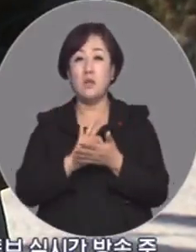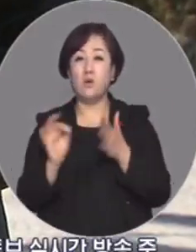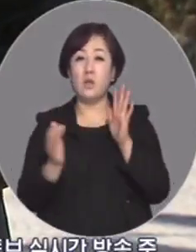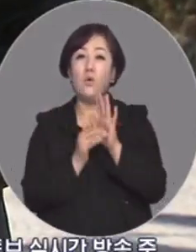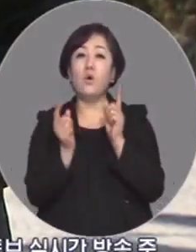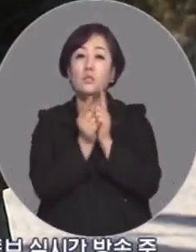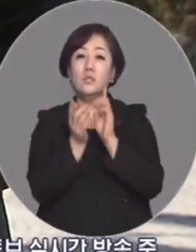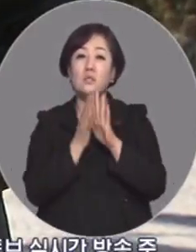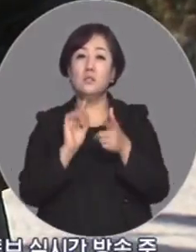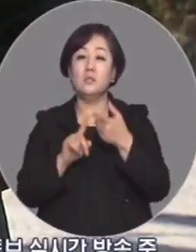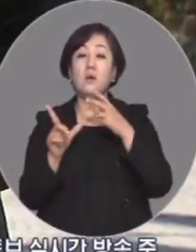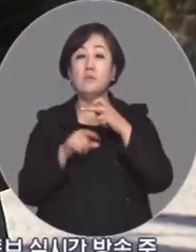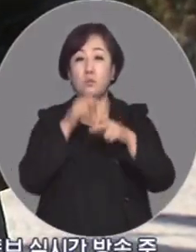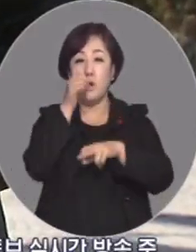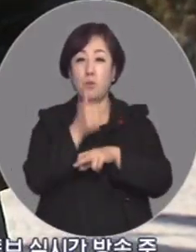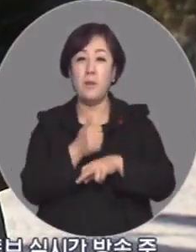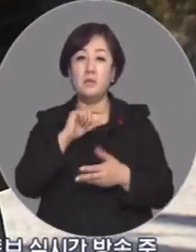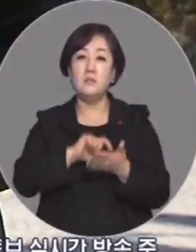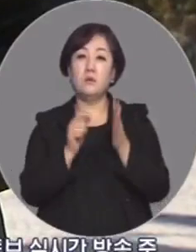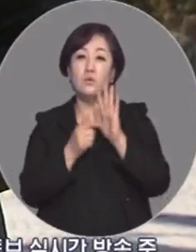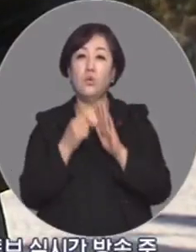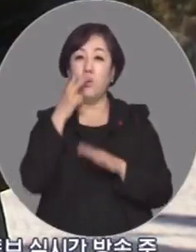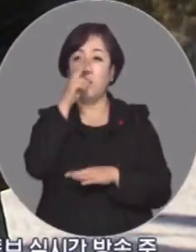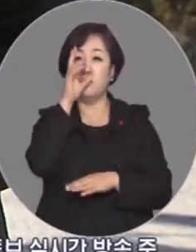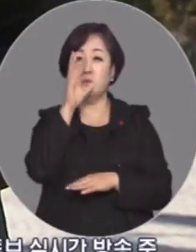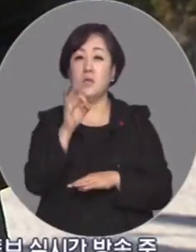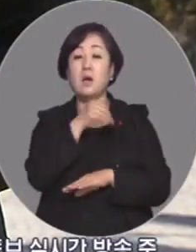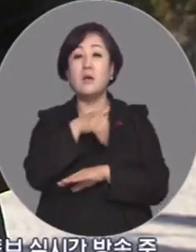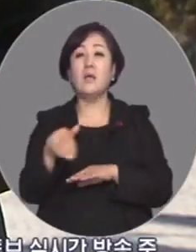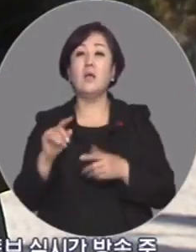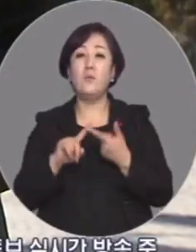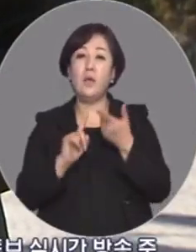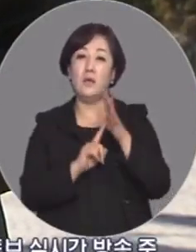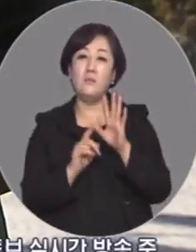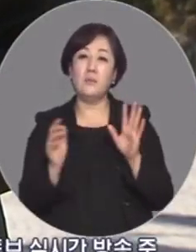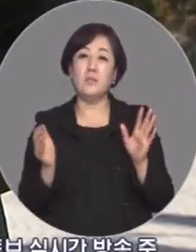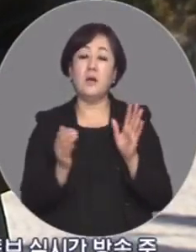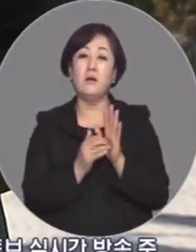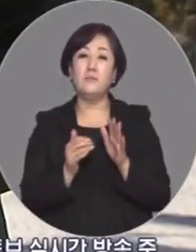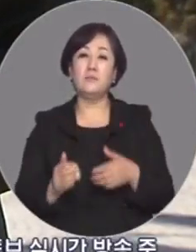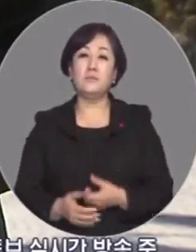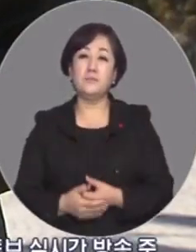본격적인 검사는 연말쯤이나 돼야 가능할 걸로 보입니다. UBC 뉴스 김진구입니다.